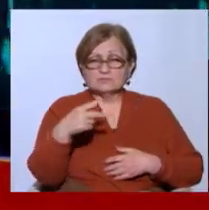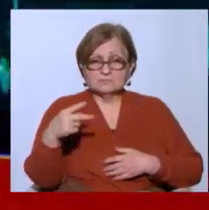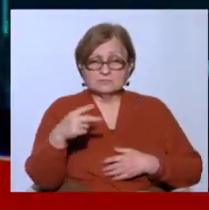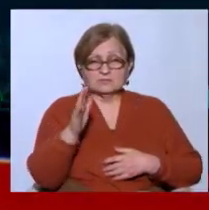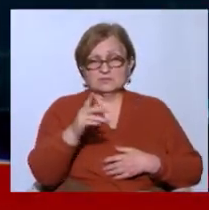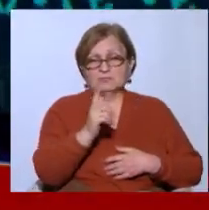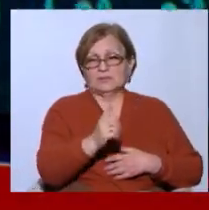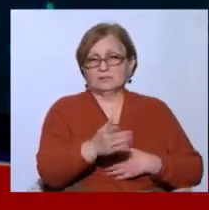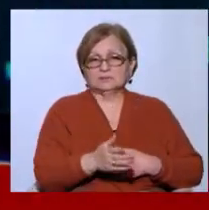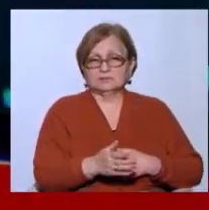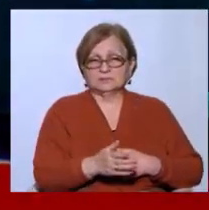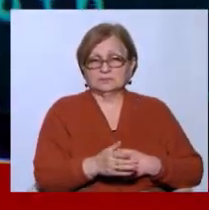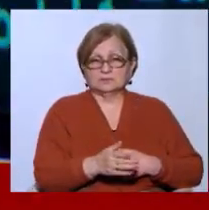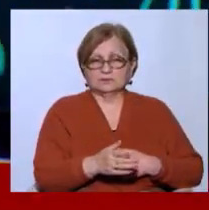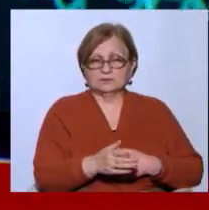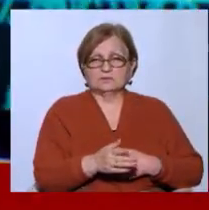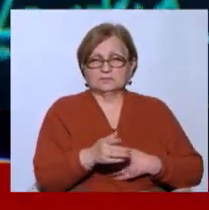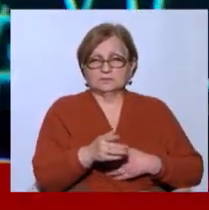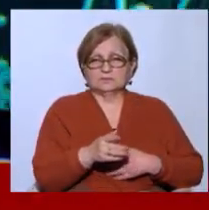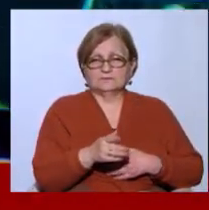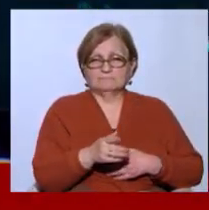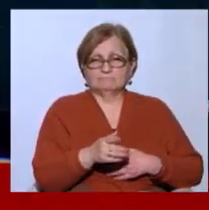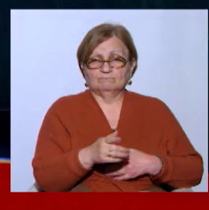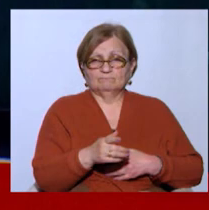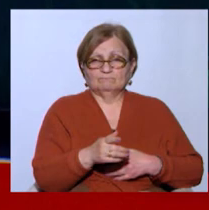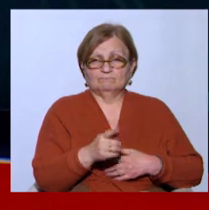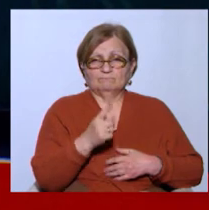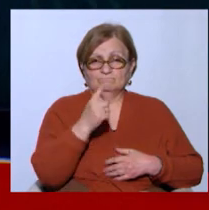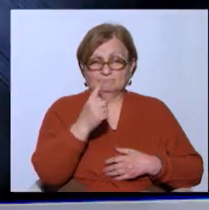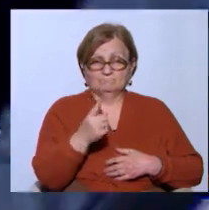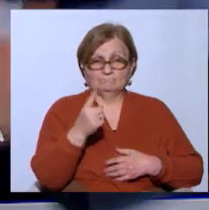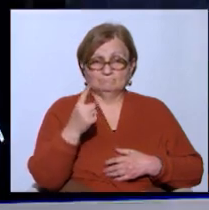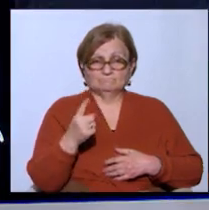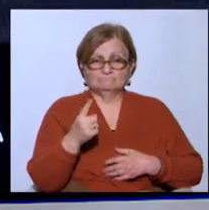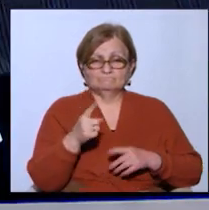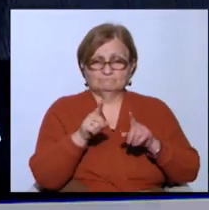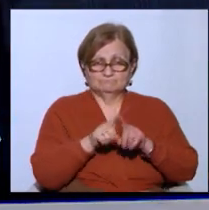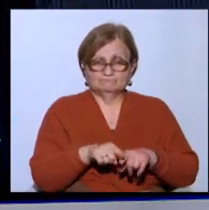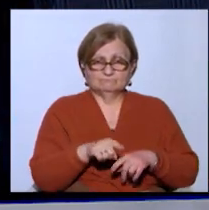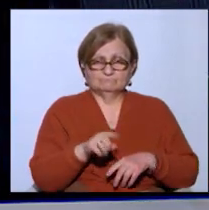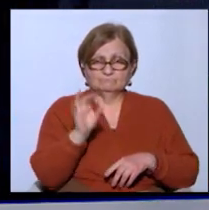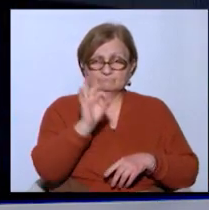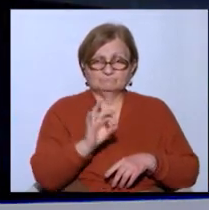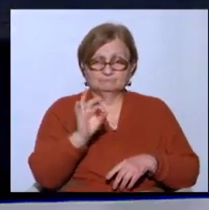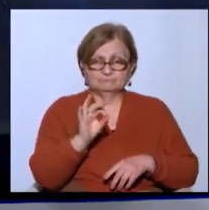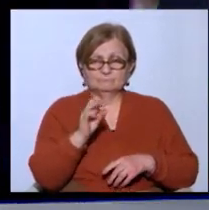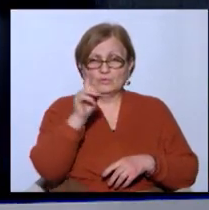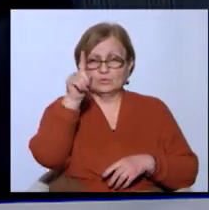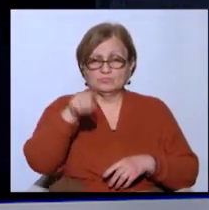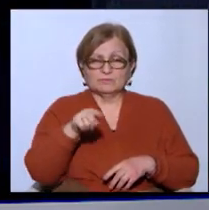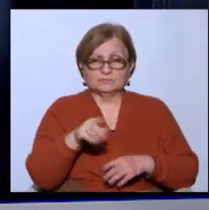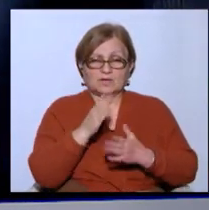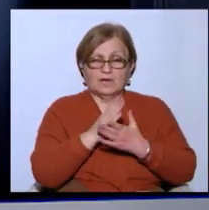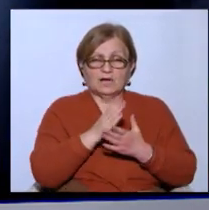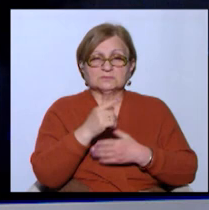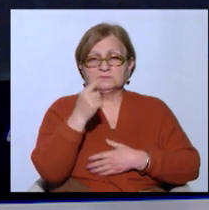იყოს 1. და რადგან 1-ის ფაქტორიალი 1-ია, 1 რაზე უნდა გავყოთ, რომ 1 მივიღოთ? ასევე 1. ამიტომ 0-ის ფაქტორიალი არის 1,